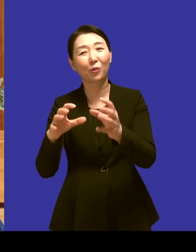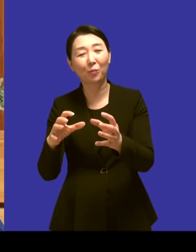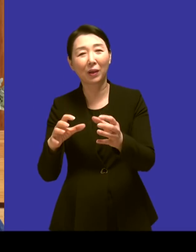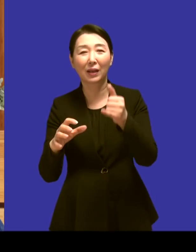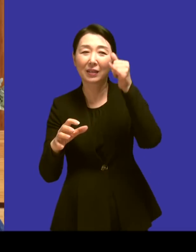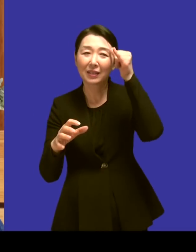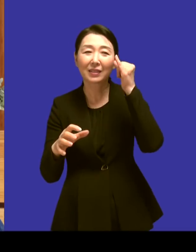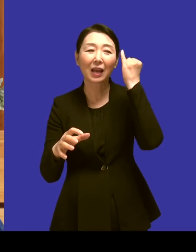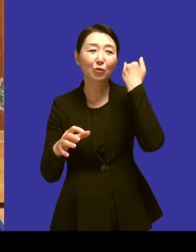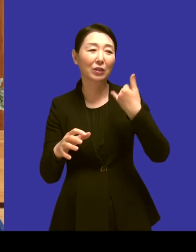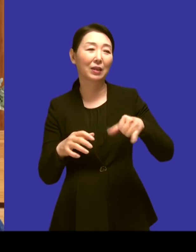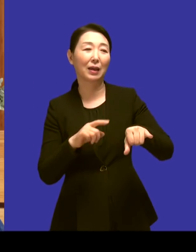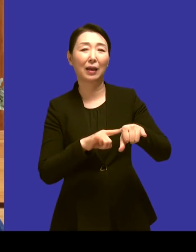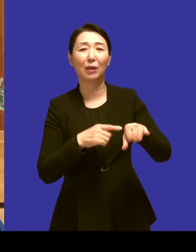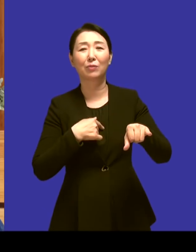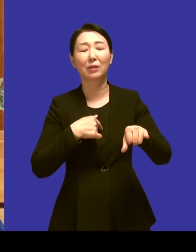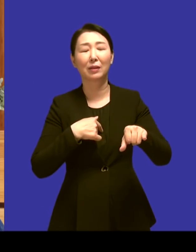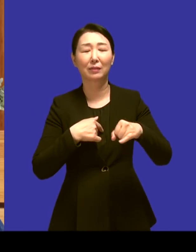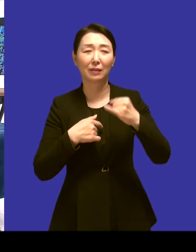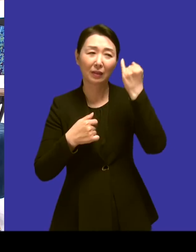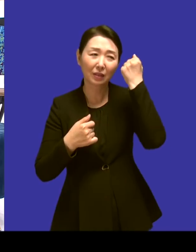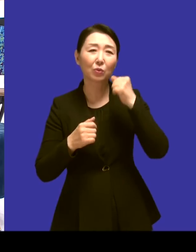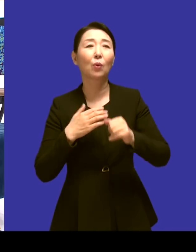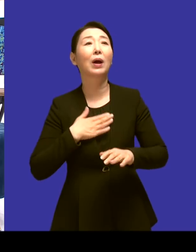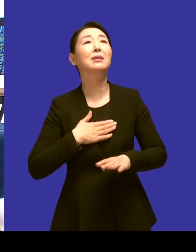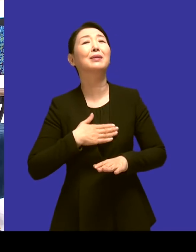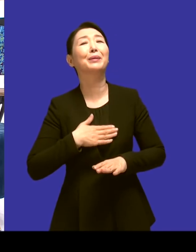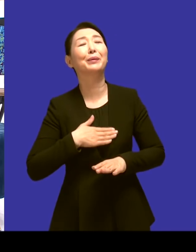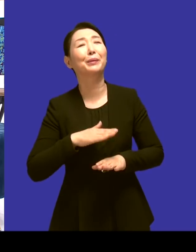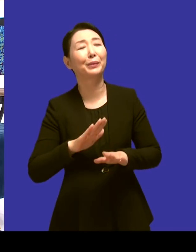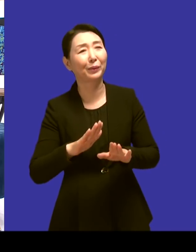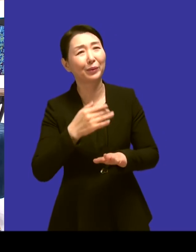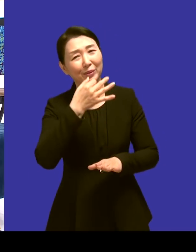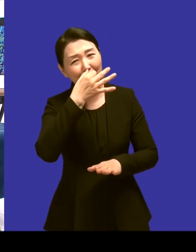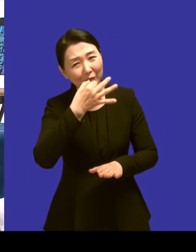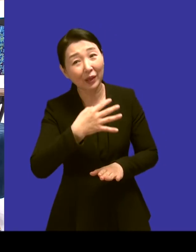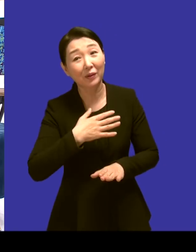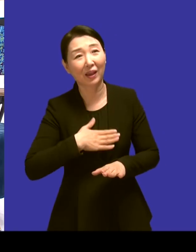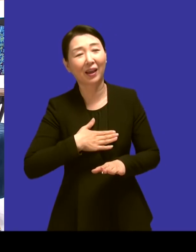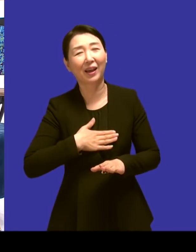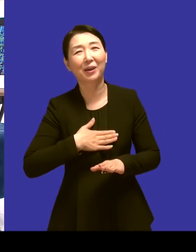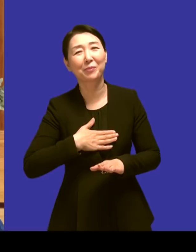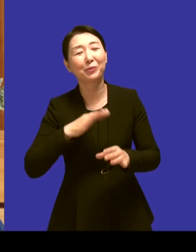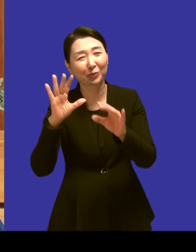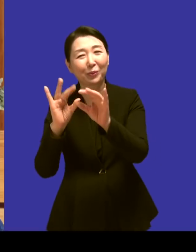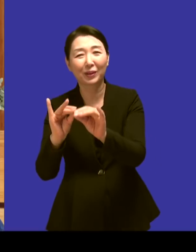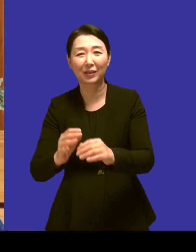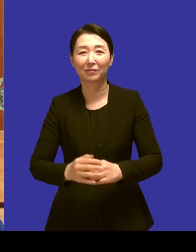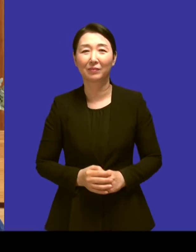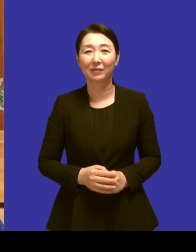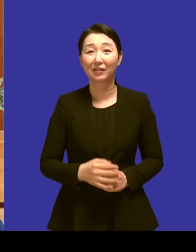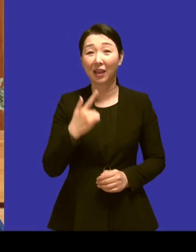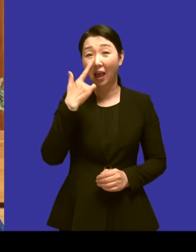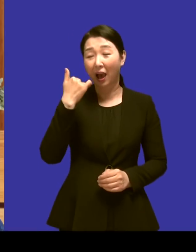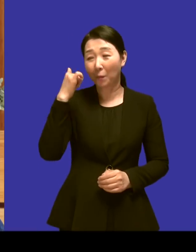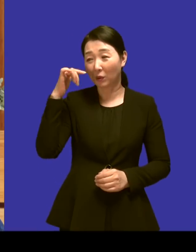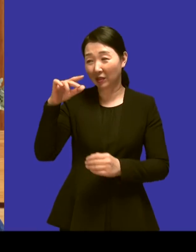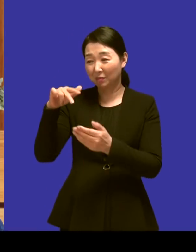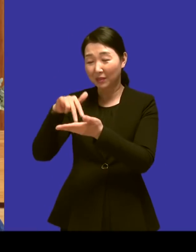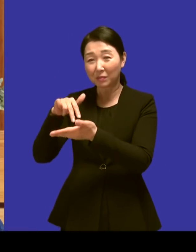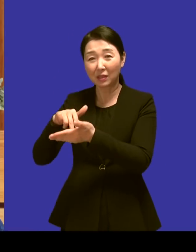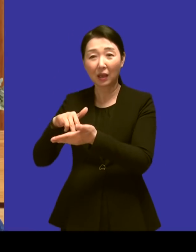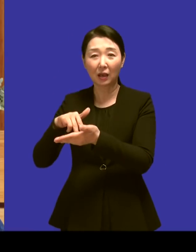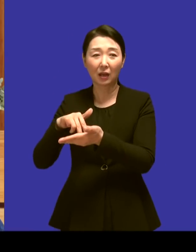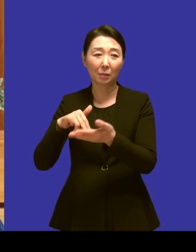아들, 네. 우리 아들 사춘기 잘하면 알았어. 아이고 엄청 힘들겠구나. 다 이렇게 이제 얘기하듯이 아버님들 입장에서는 또 한참